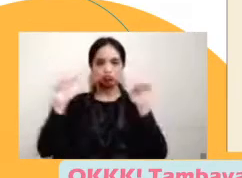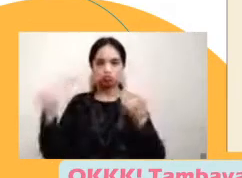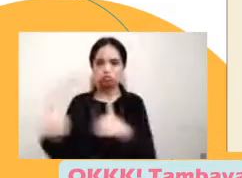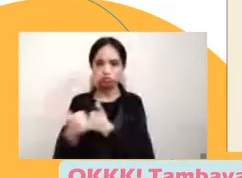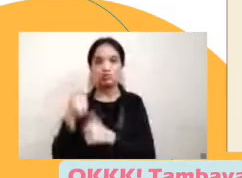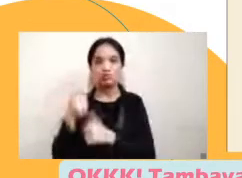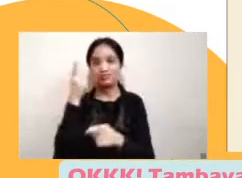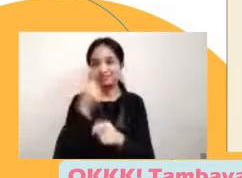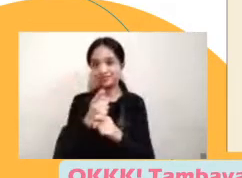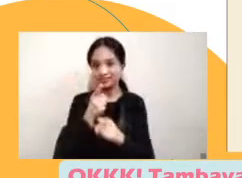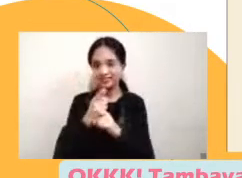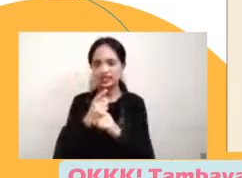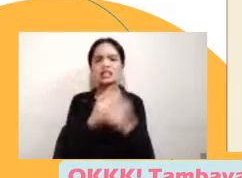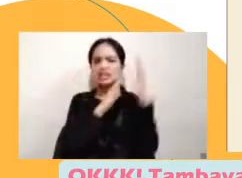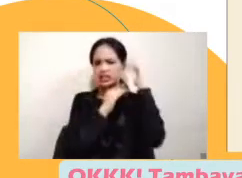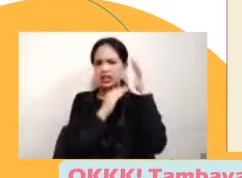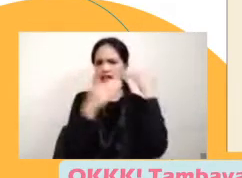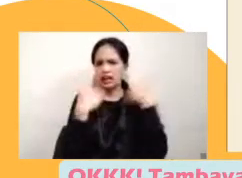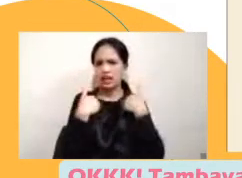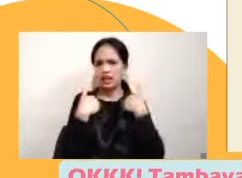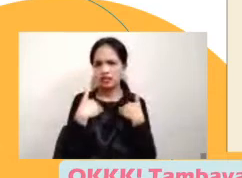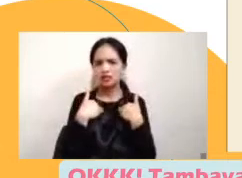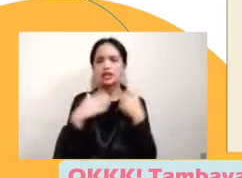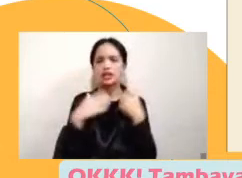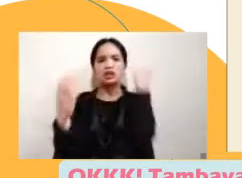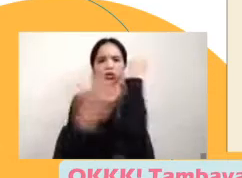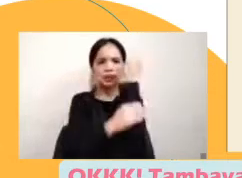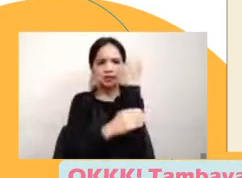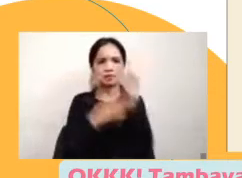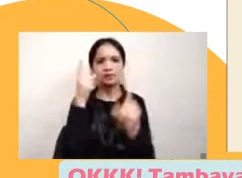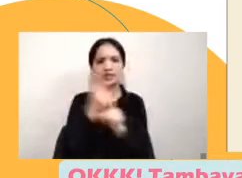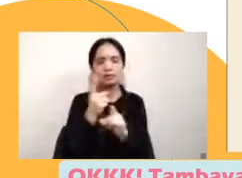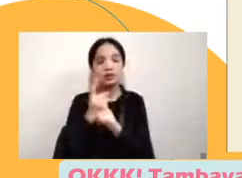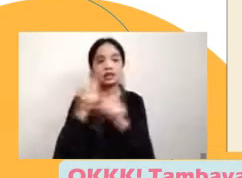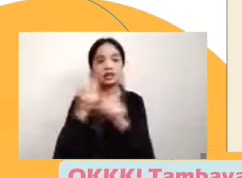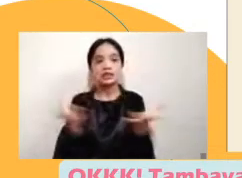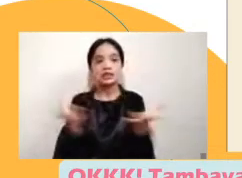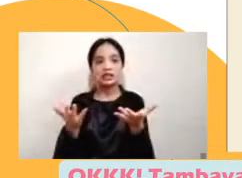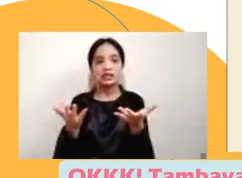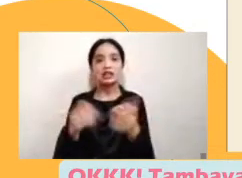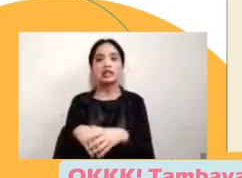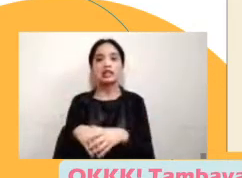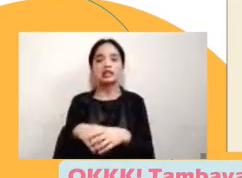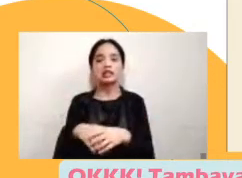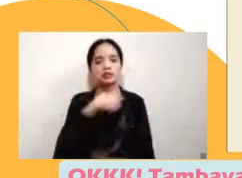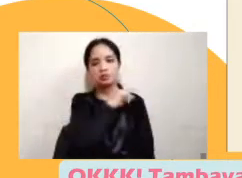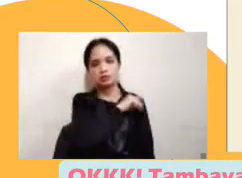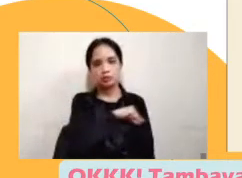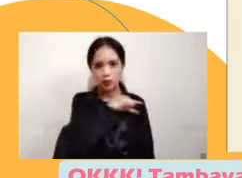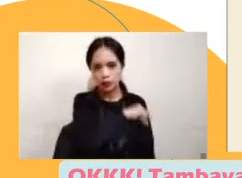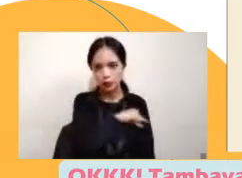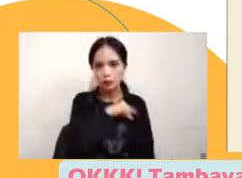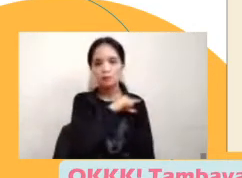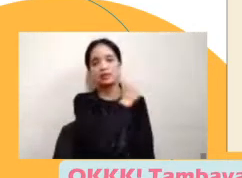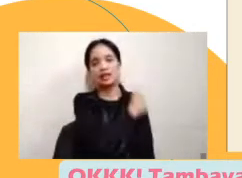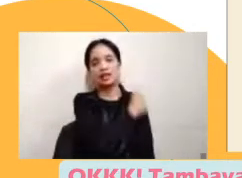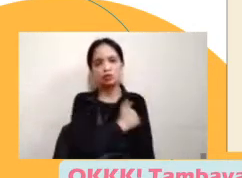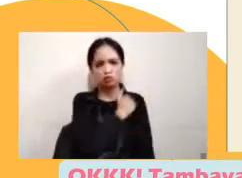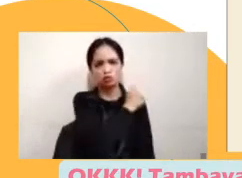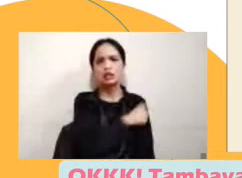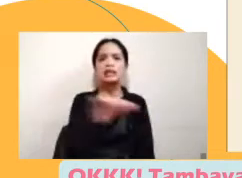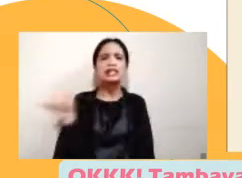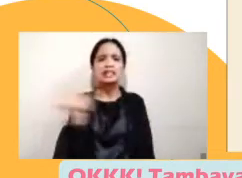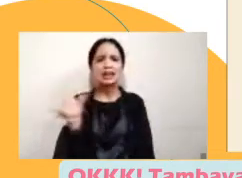So, sana meron tayong mga kawayan, no, sa ating mga personalidad, sa ating mga pag-uugali, no? So, iba-iba man